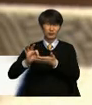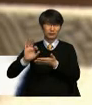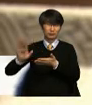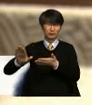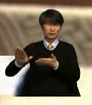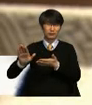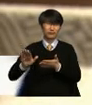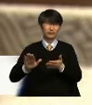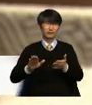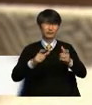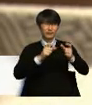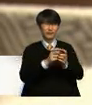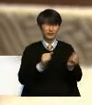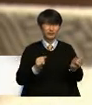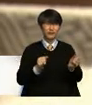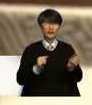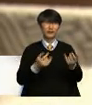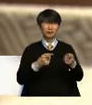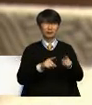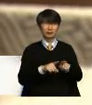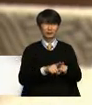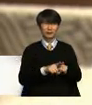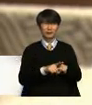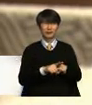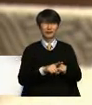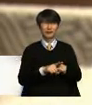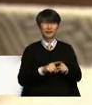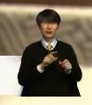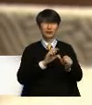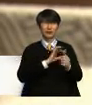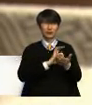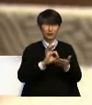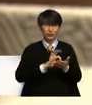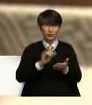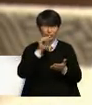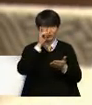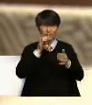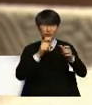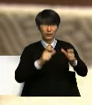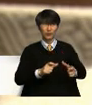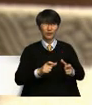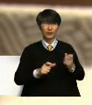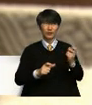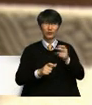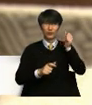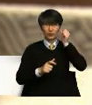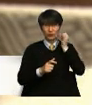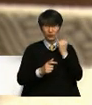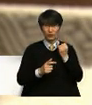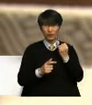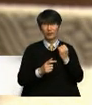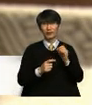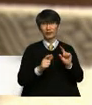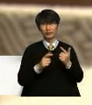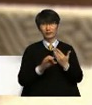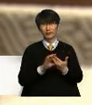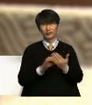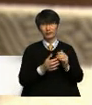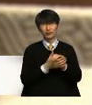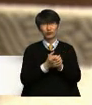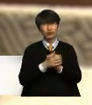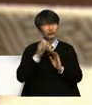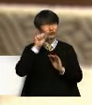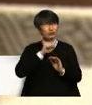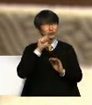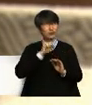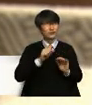그 주민들과 같이 활용할 수 있는 공간, 또 청소년들이나 이렇게 와서 취미 생활이나